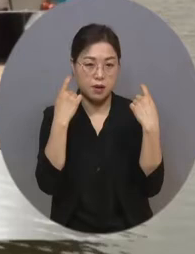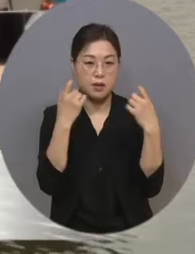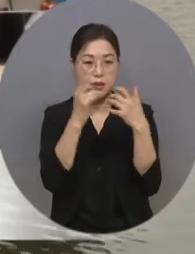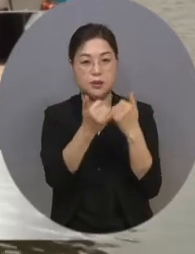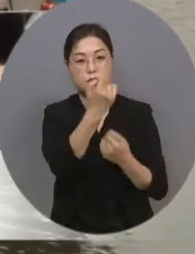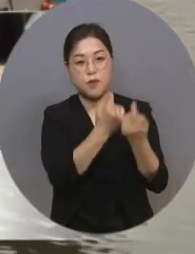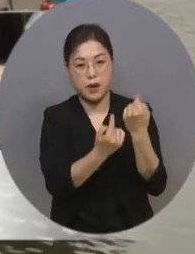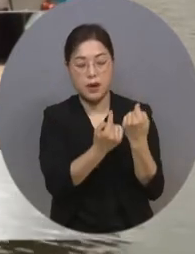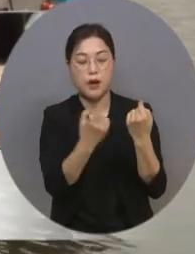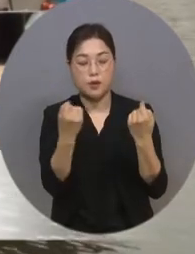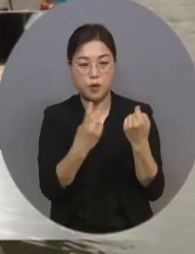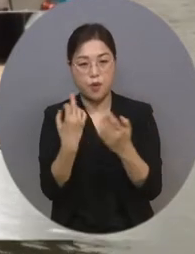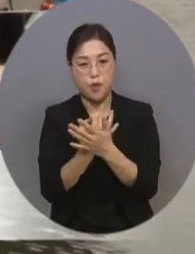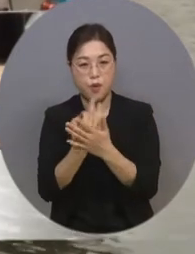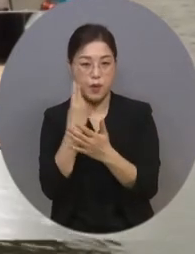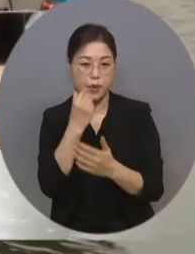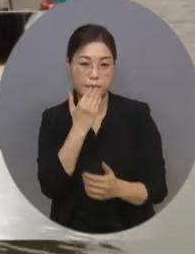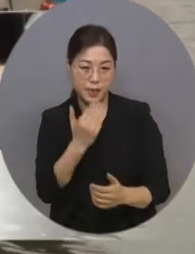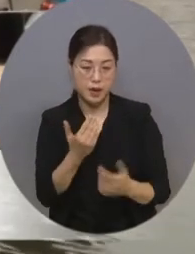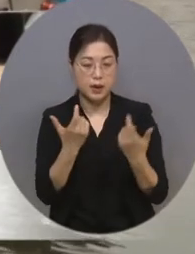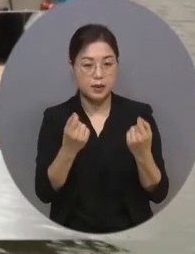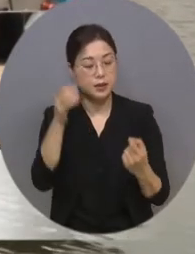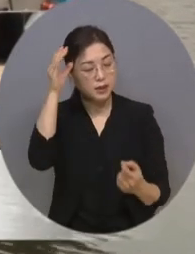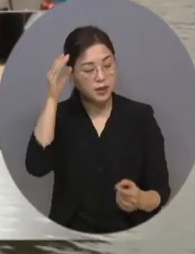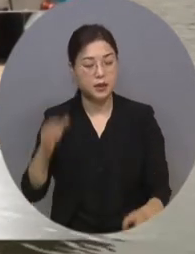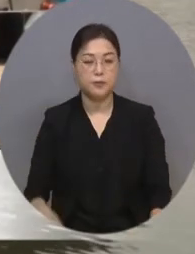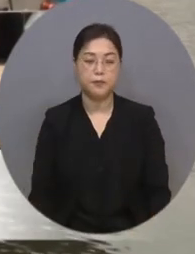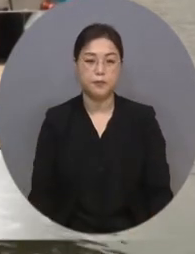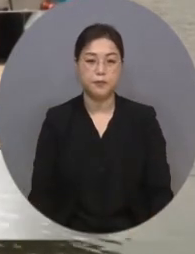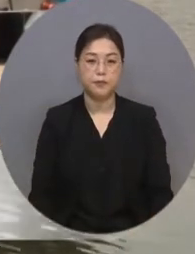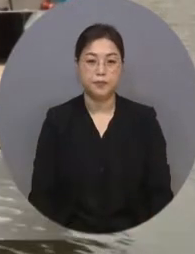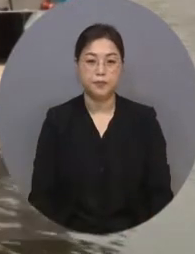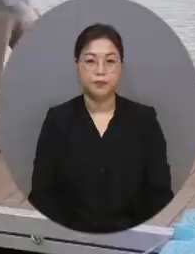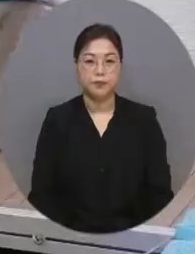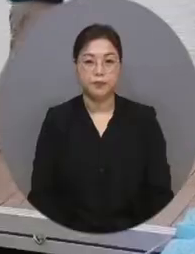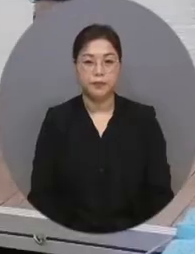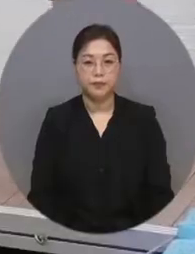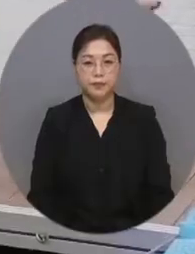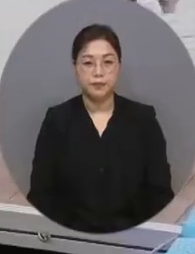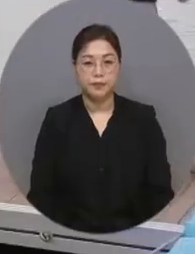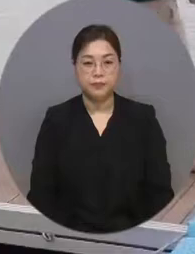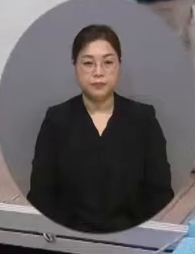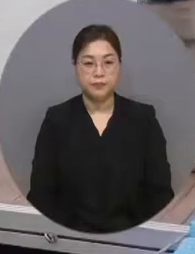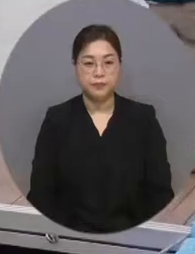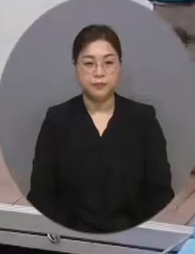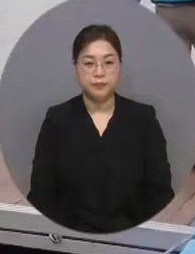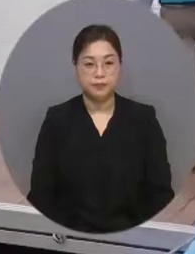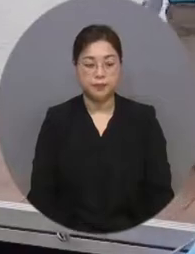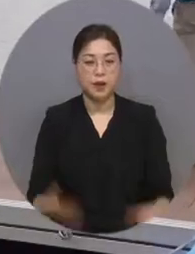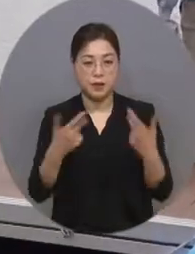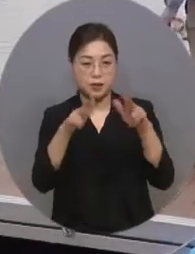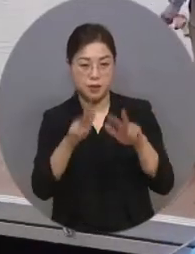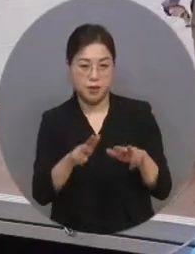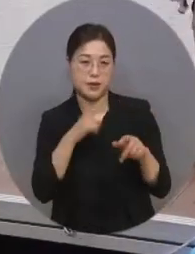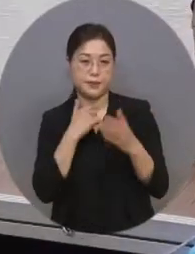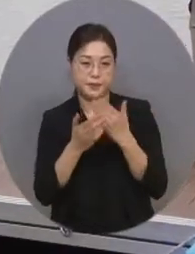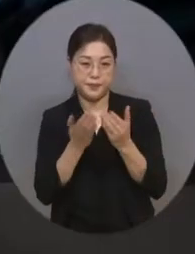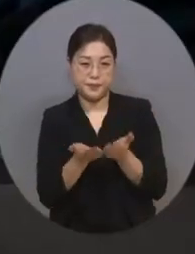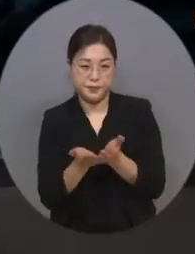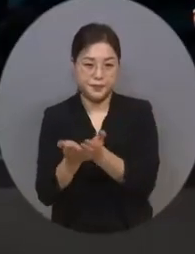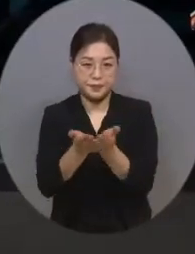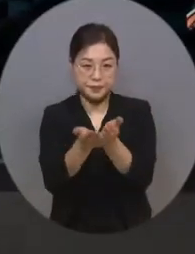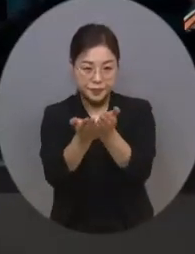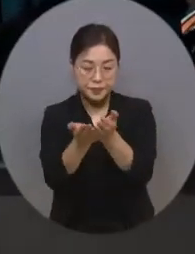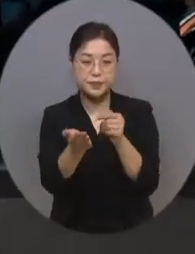인해서 경제적 파괴법과도 상당할 걸 저희들을 기대하고 있습니다 정원 체험선은 수상생태계 영향을